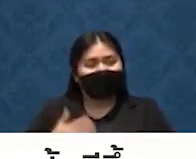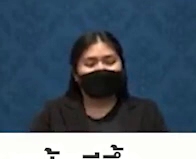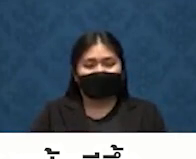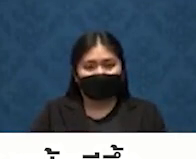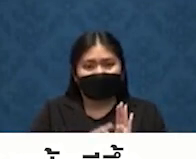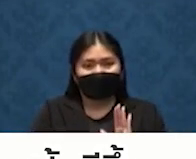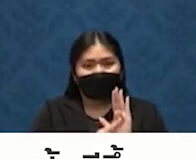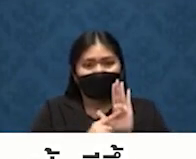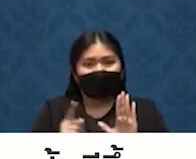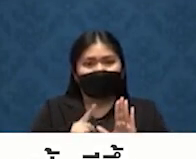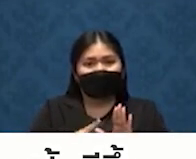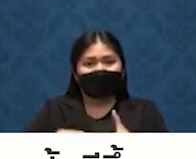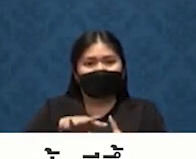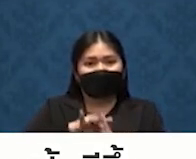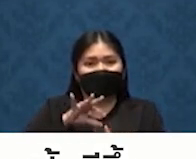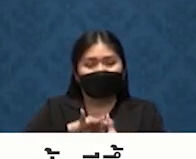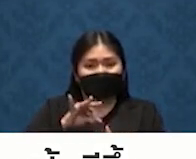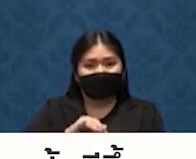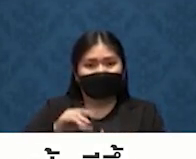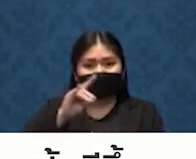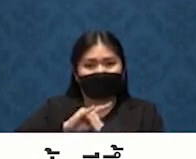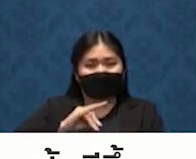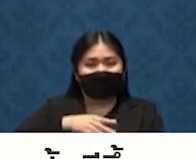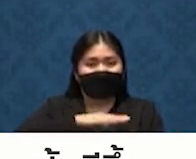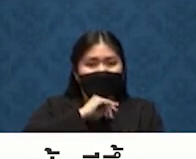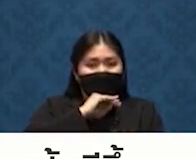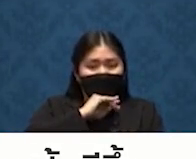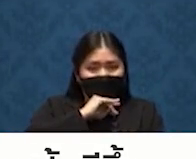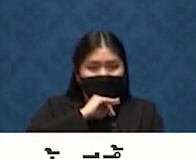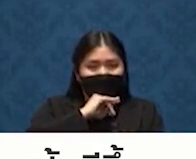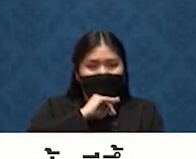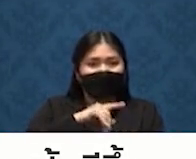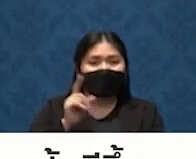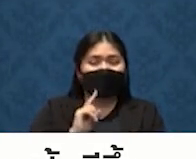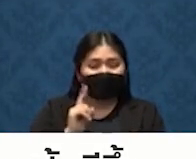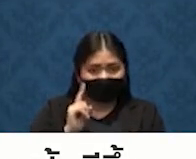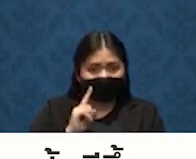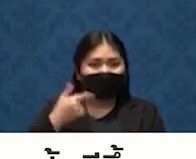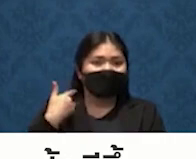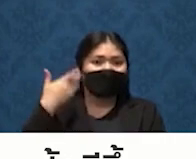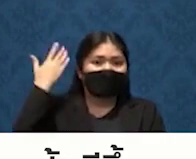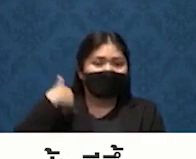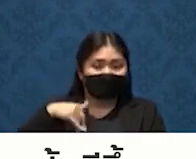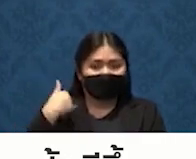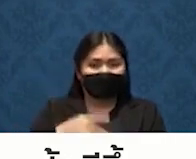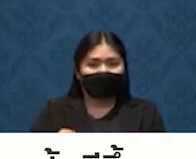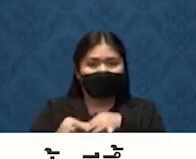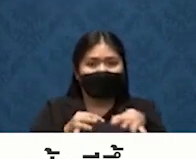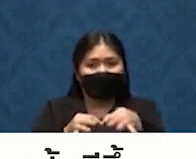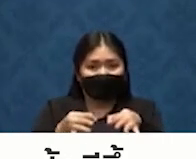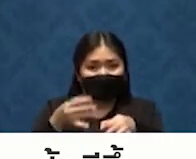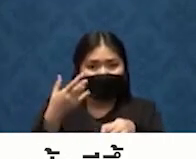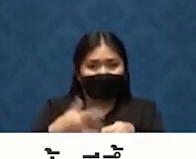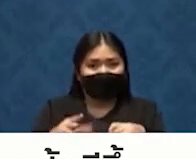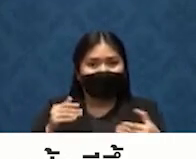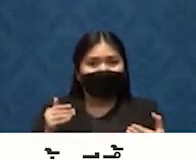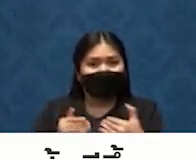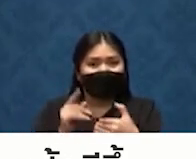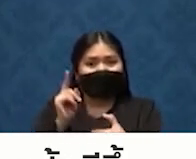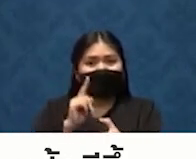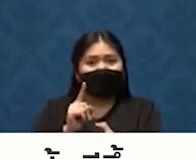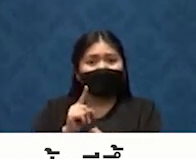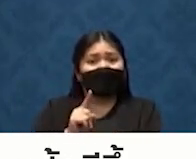กตัวอย่างเช่นเนื้อสัตว์หมูเนื้อแดงก่อนหน้านี้ท่านประธาน เนี่ยก็ยกตัวอย่างรูปธรรมขึ้นมาด้วยนะฮะแล้วก็ถ้า